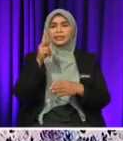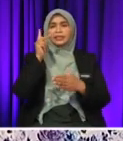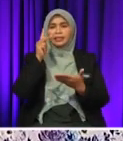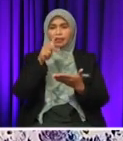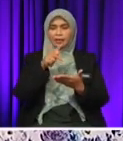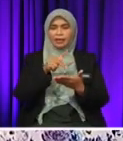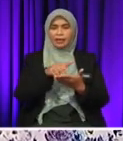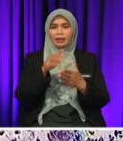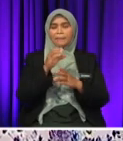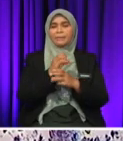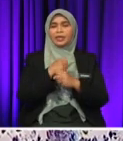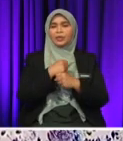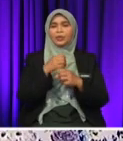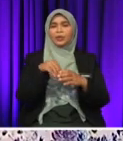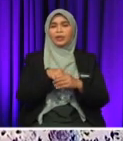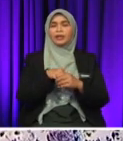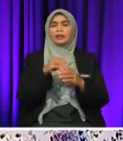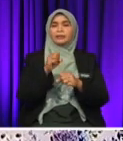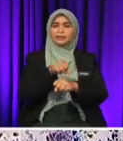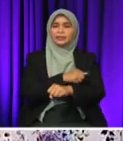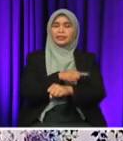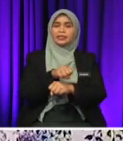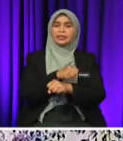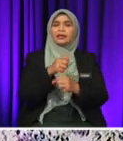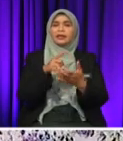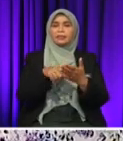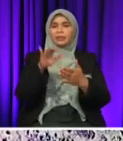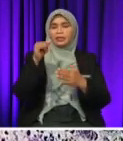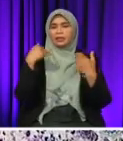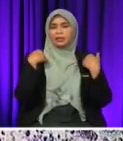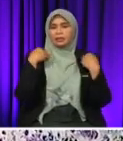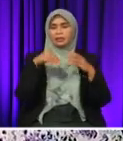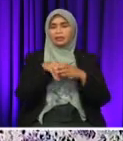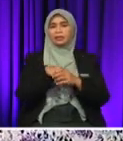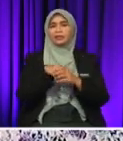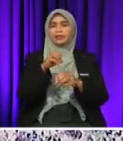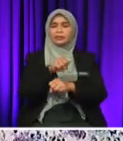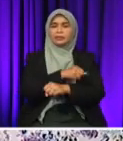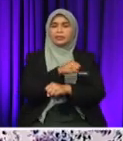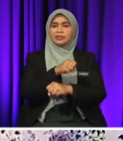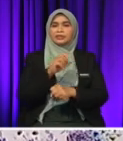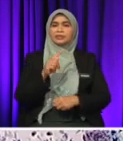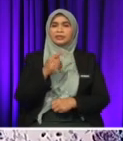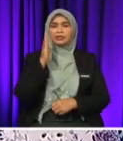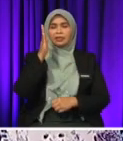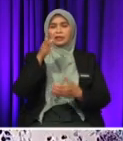bentuk-bentuk dalam saja Jadi apakah yang ada dalam saja jadi kita akan belajar tentang bentuk saja sebelum